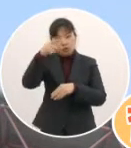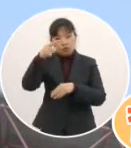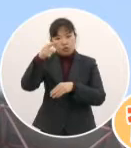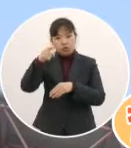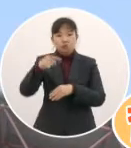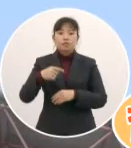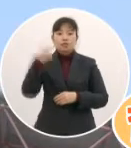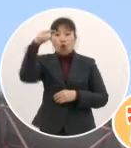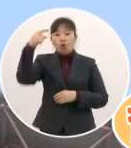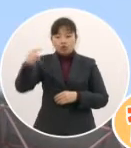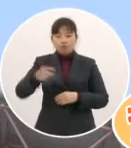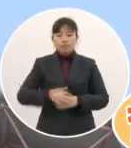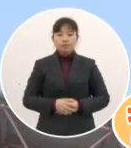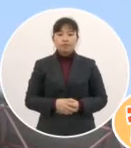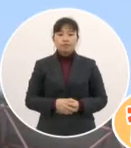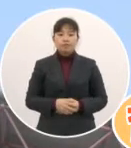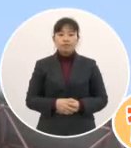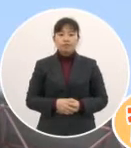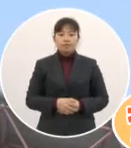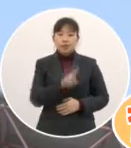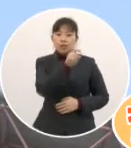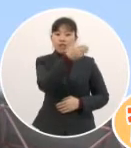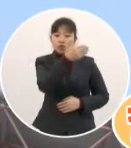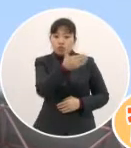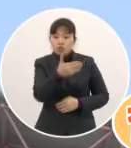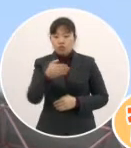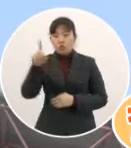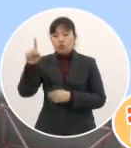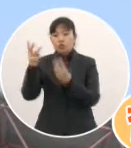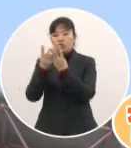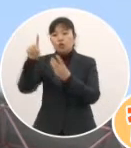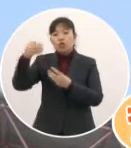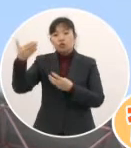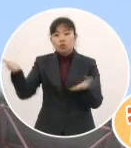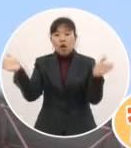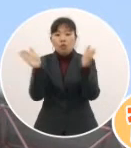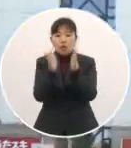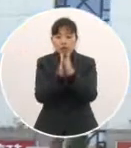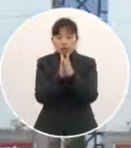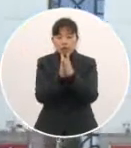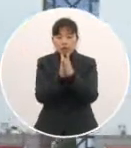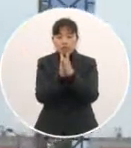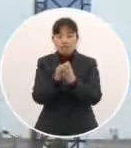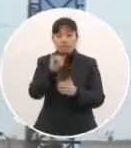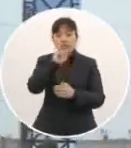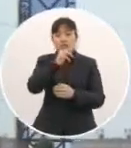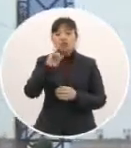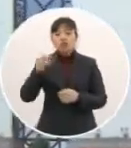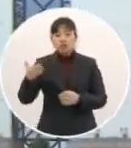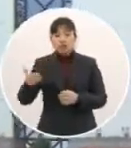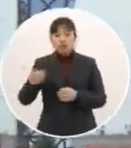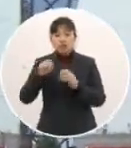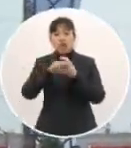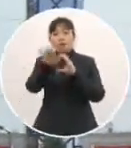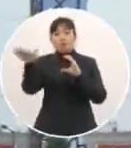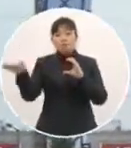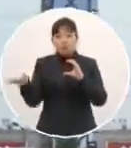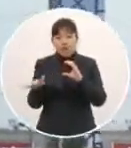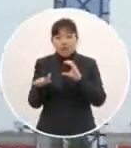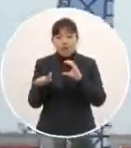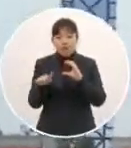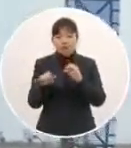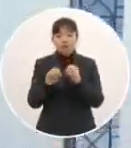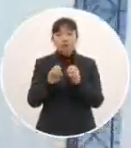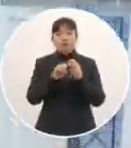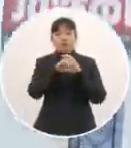5つの育と数字の育をかけて育育キャンペーンとして街頭で子育て応援を呼びかけ